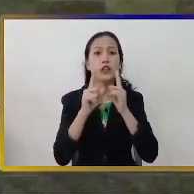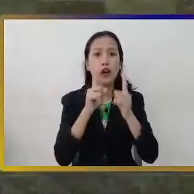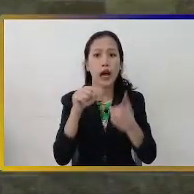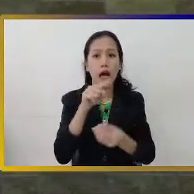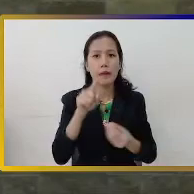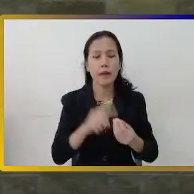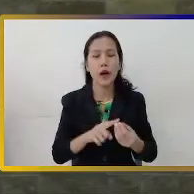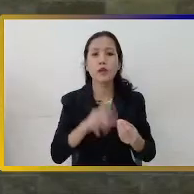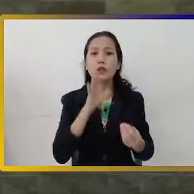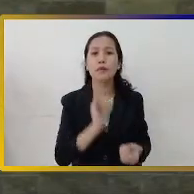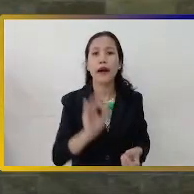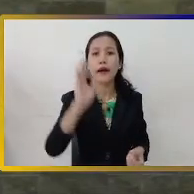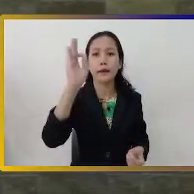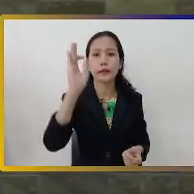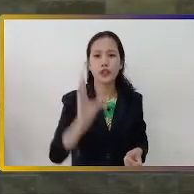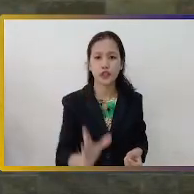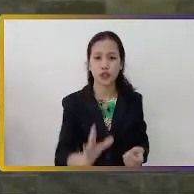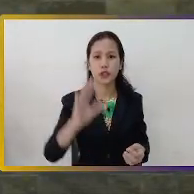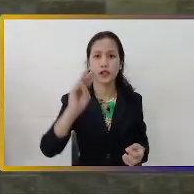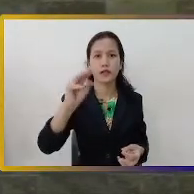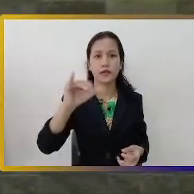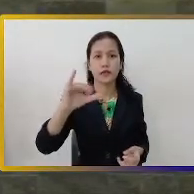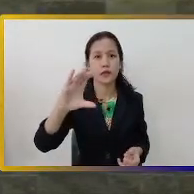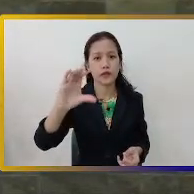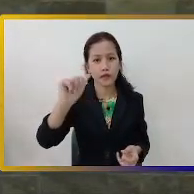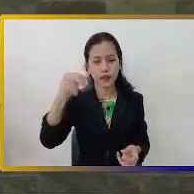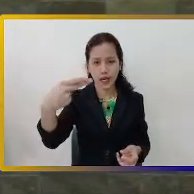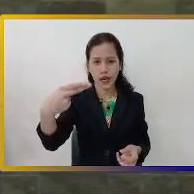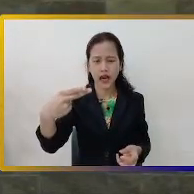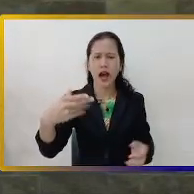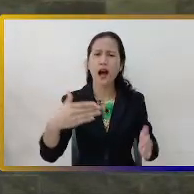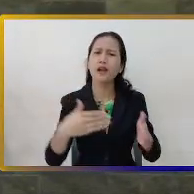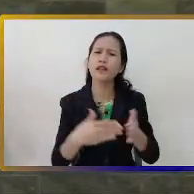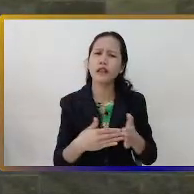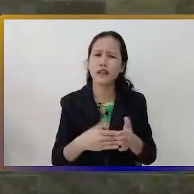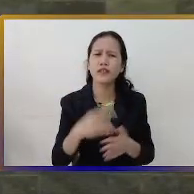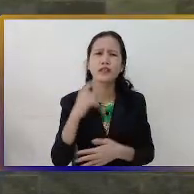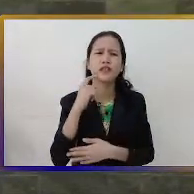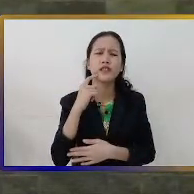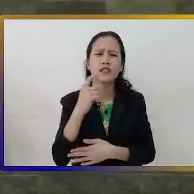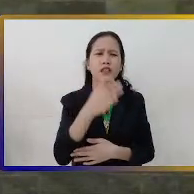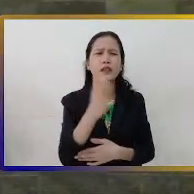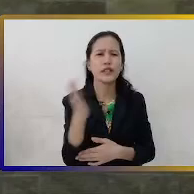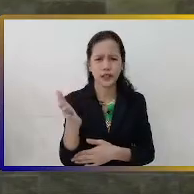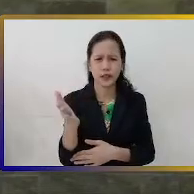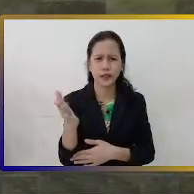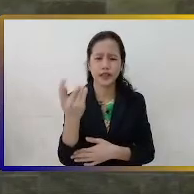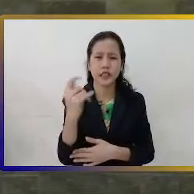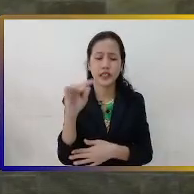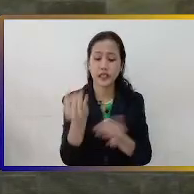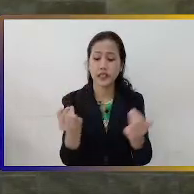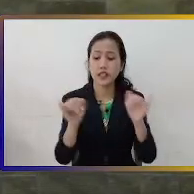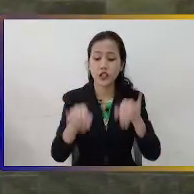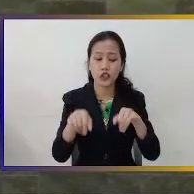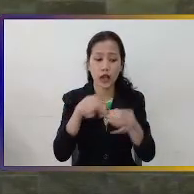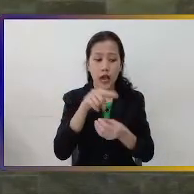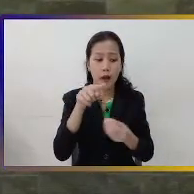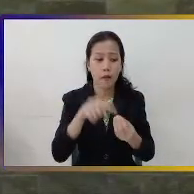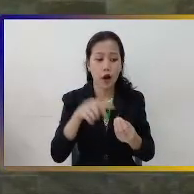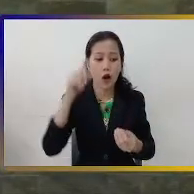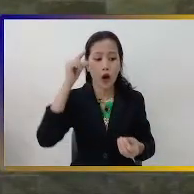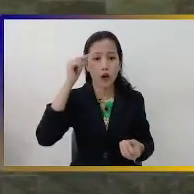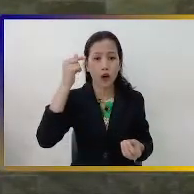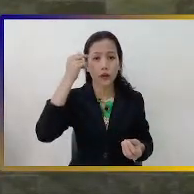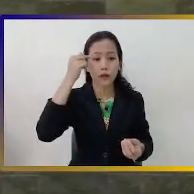ko po sa inyo kanina, the setting is all about political situation. Okay, kasi dito po makikita po